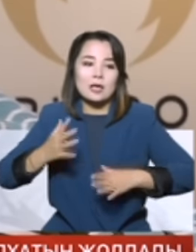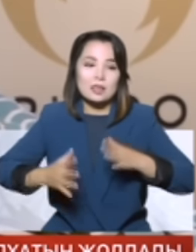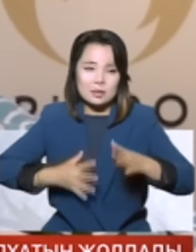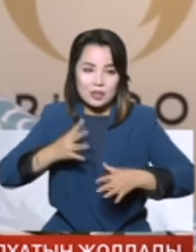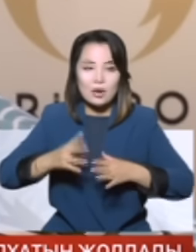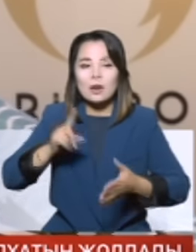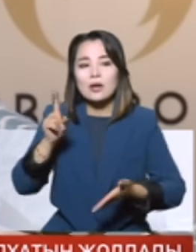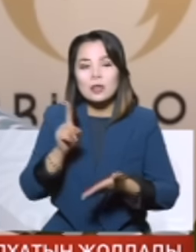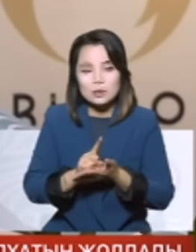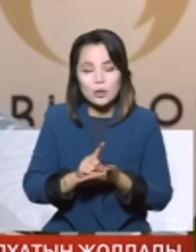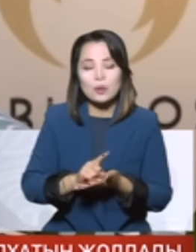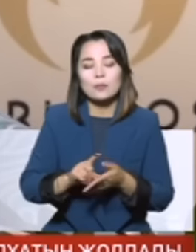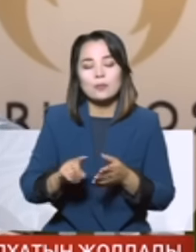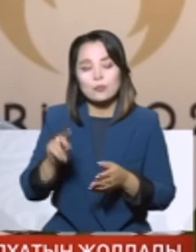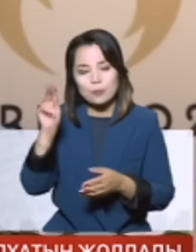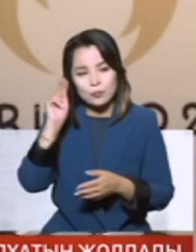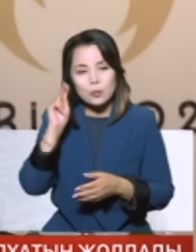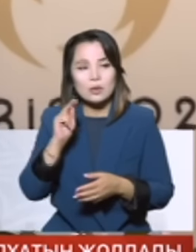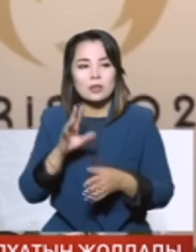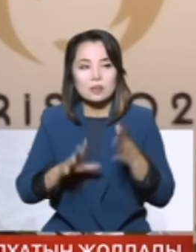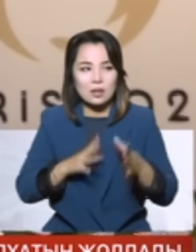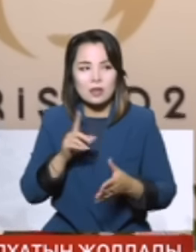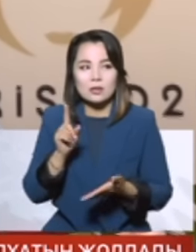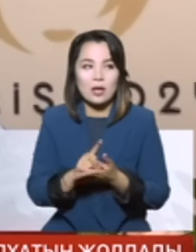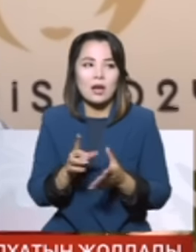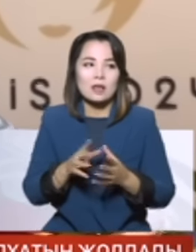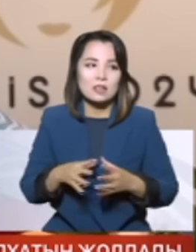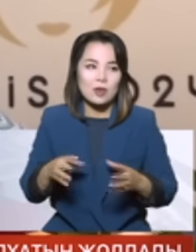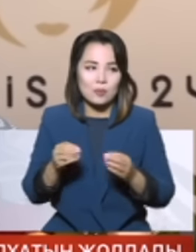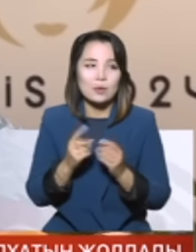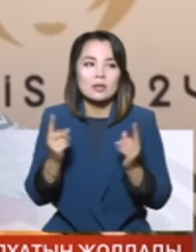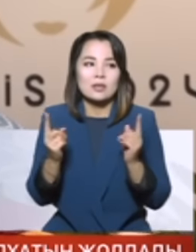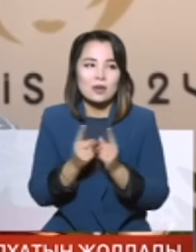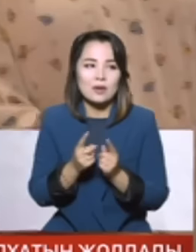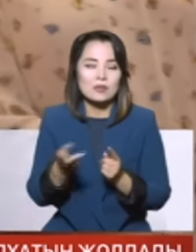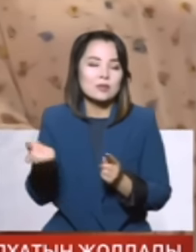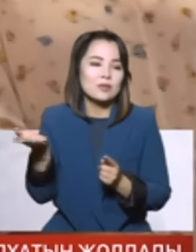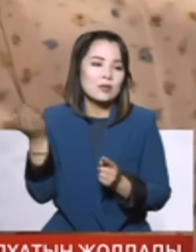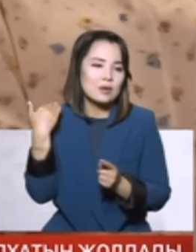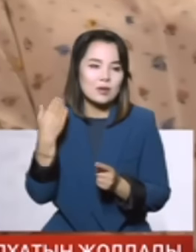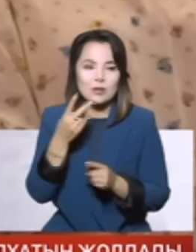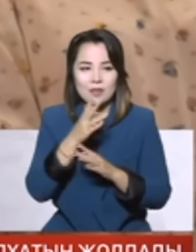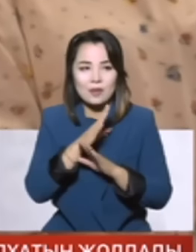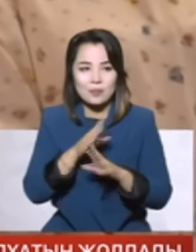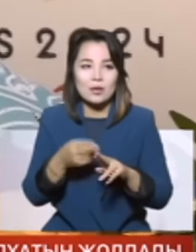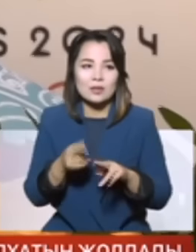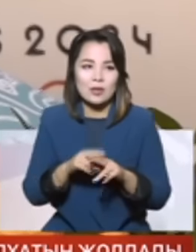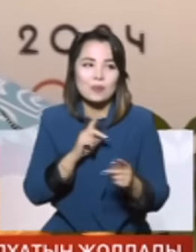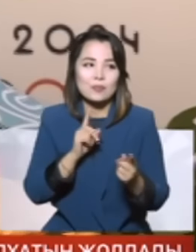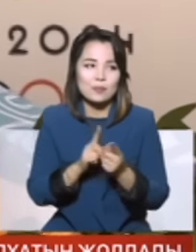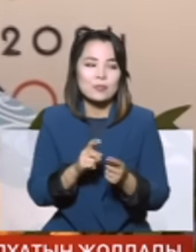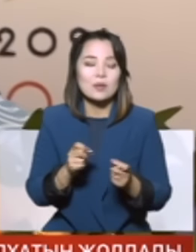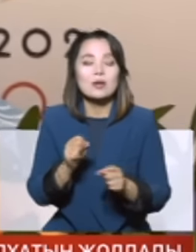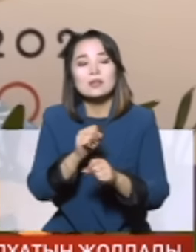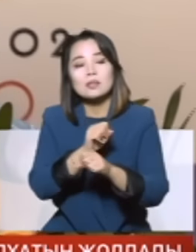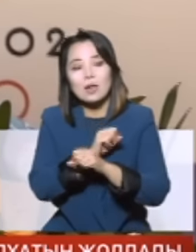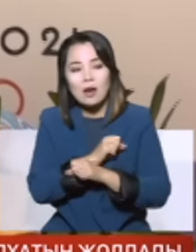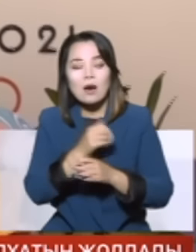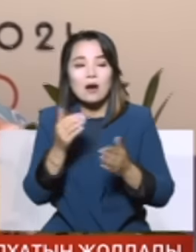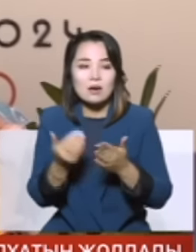уақыт өткізіп, себебі біз отбасымыздың ішінмен де көрпегелі қанша уақыт болды. Жаттығу жерін біраз демалып, содан